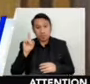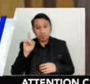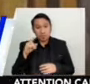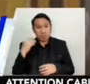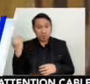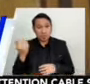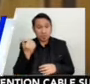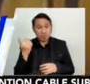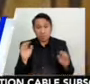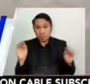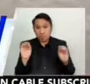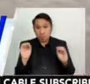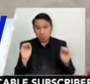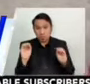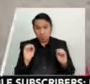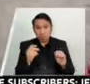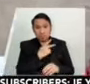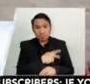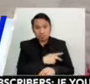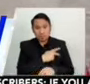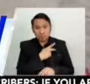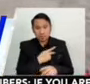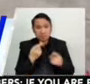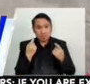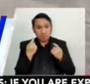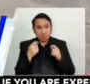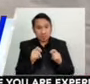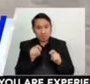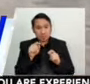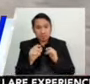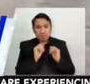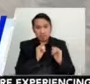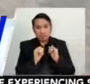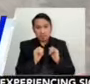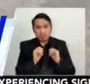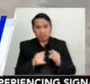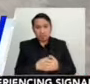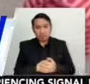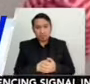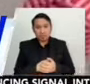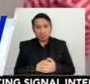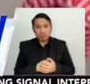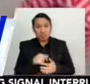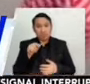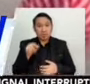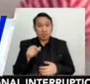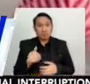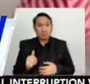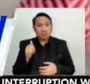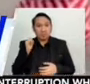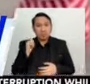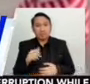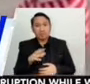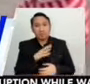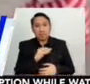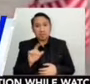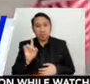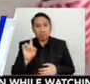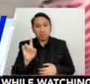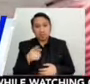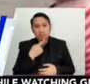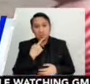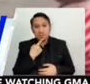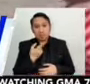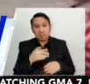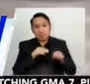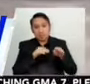na pasyente. Sinubukan namin kunan ng pahayag ang mga nahuling rider, lima ay tumanggi, habang ang isa ay sinabing matraffic kasi,